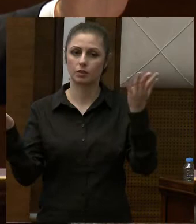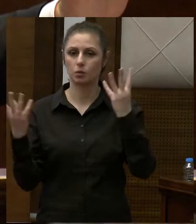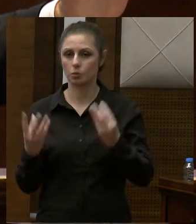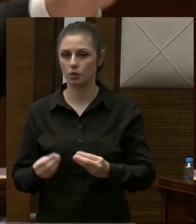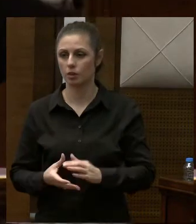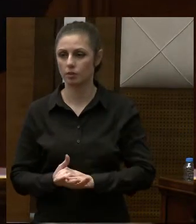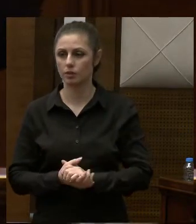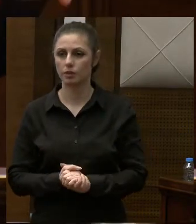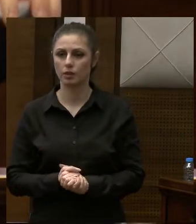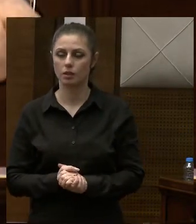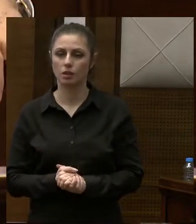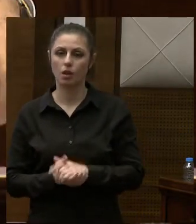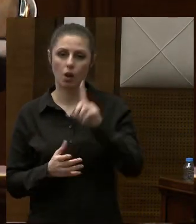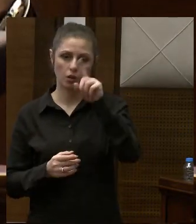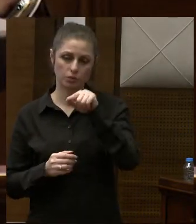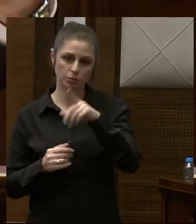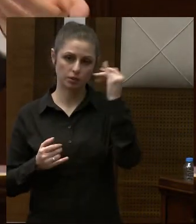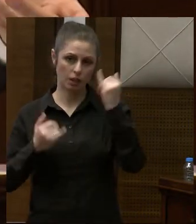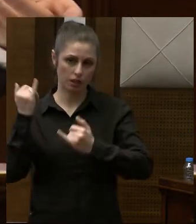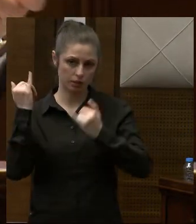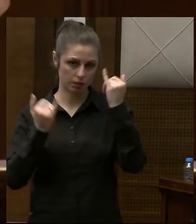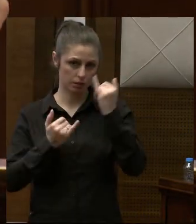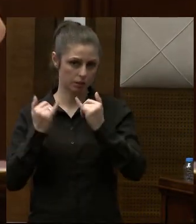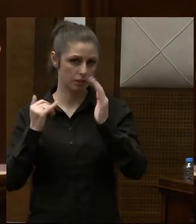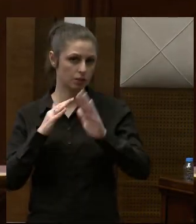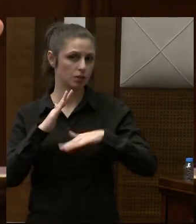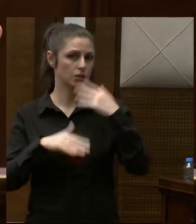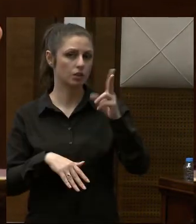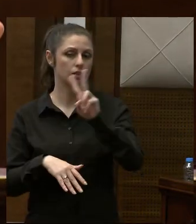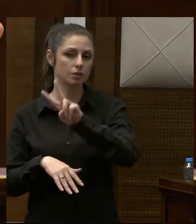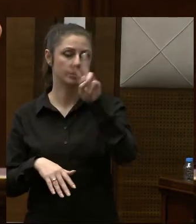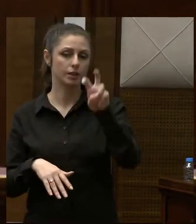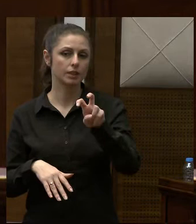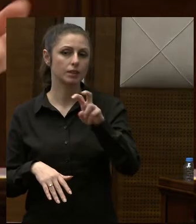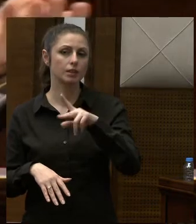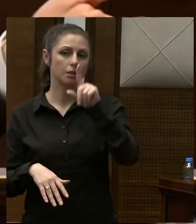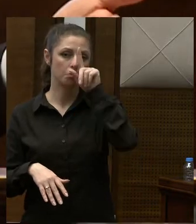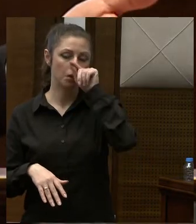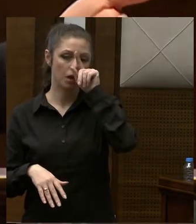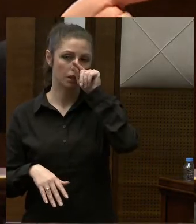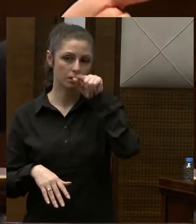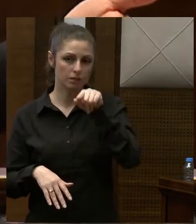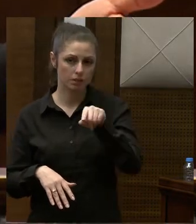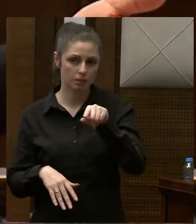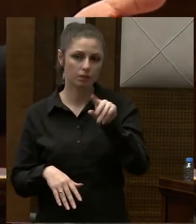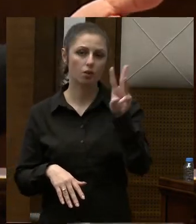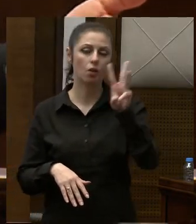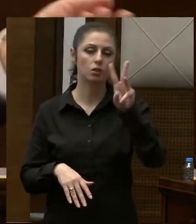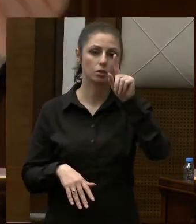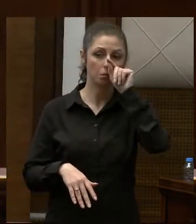yayınlayacağız. Önce bu tartışılacak, ondan sonra da 28 Mart, 30 Mart'tan öncesine